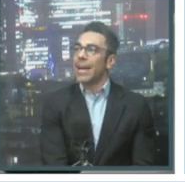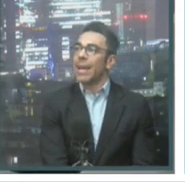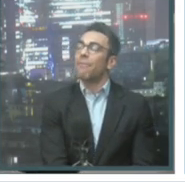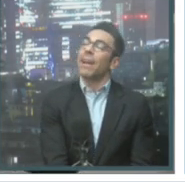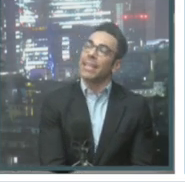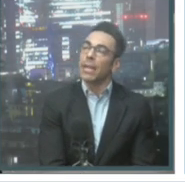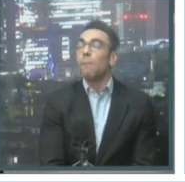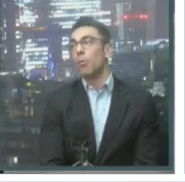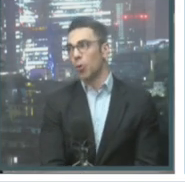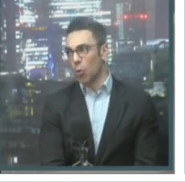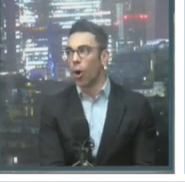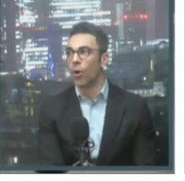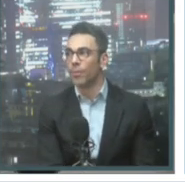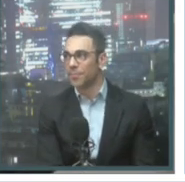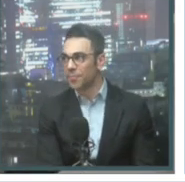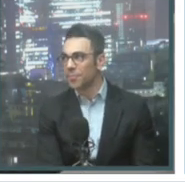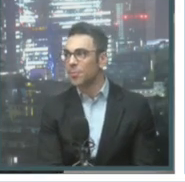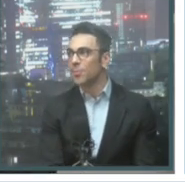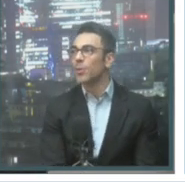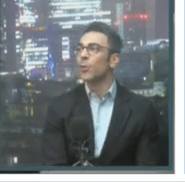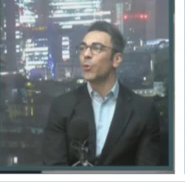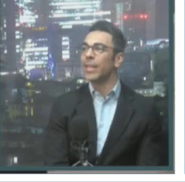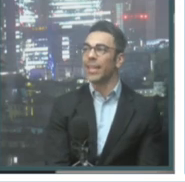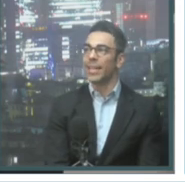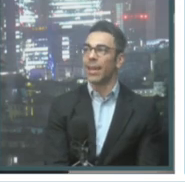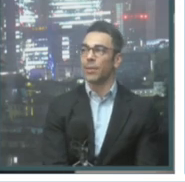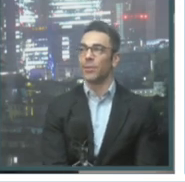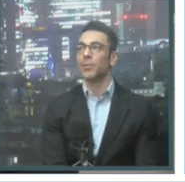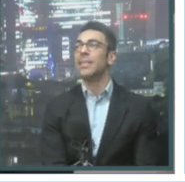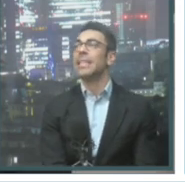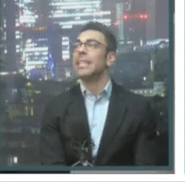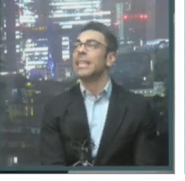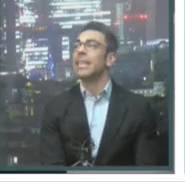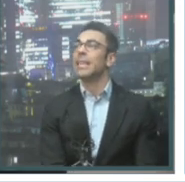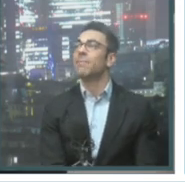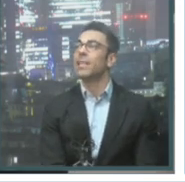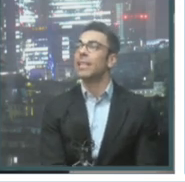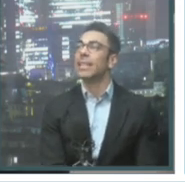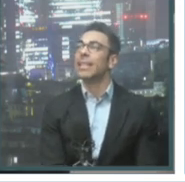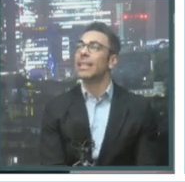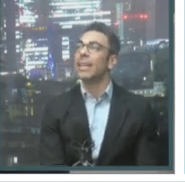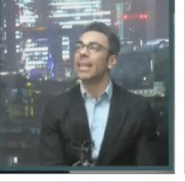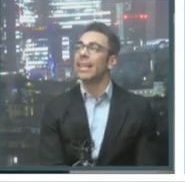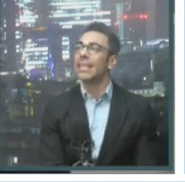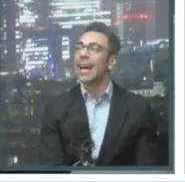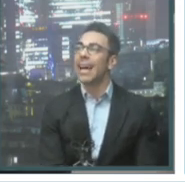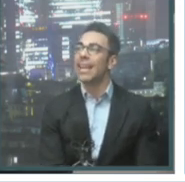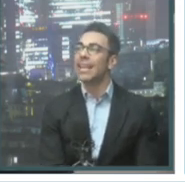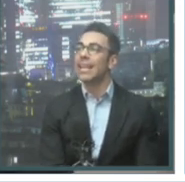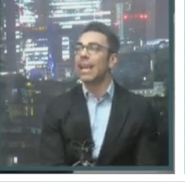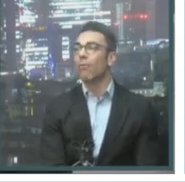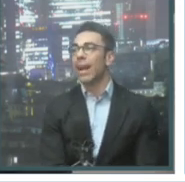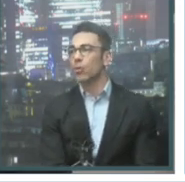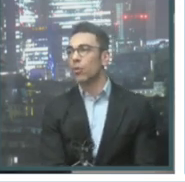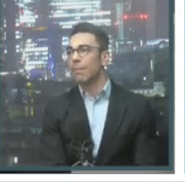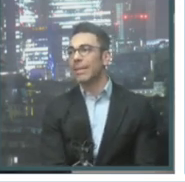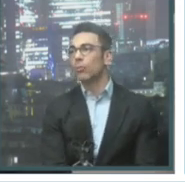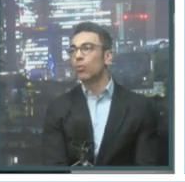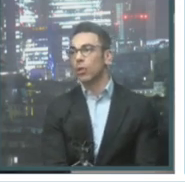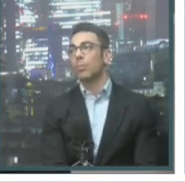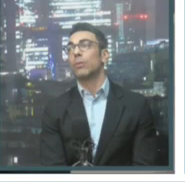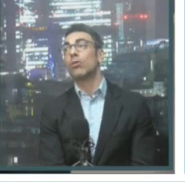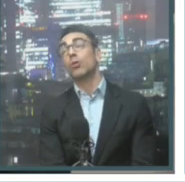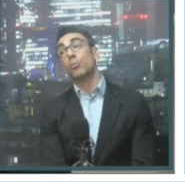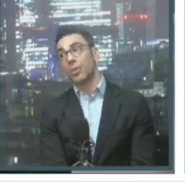fa ridere un po il mio ruolo quindi che questo in realtà è lavorare sulle